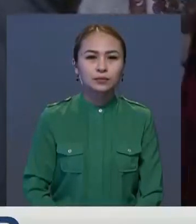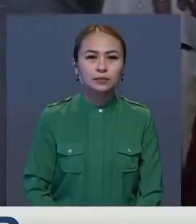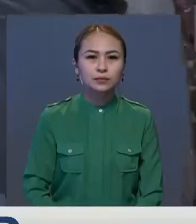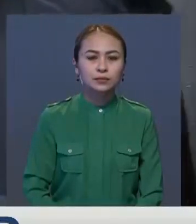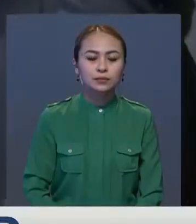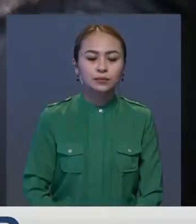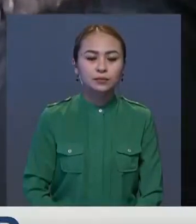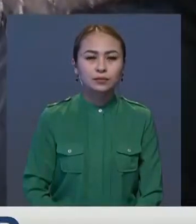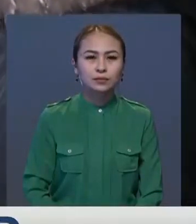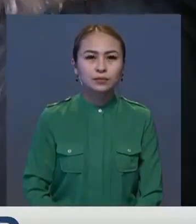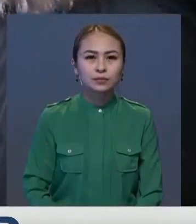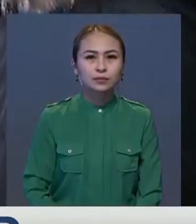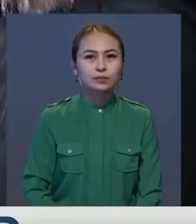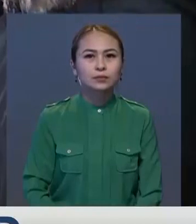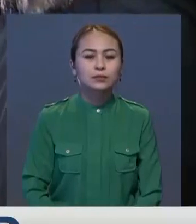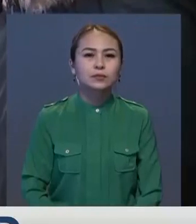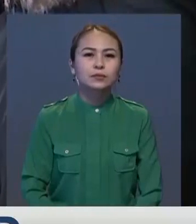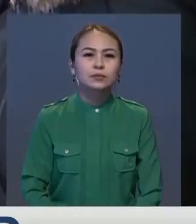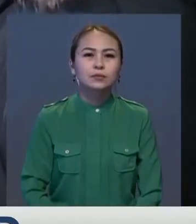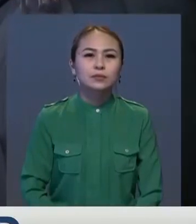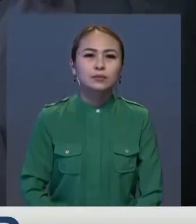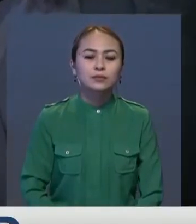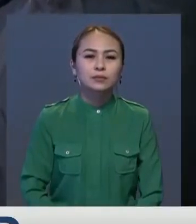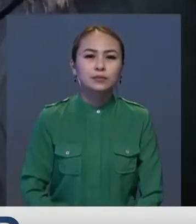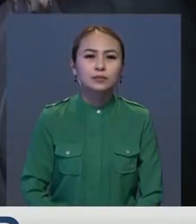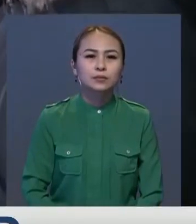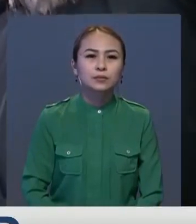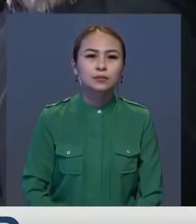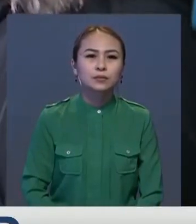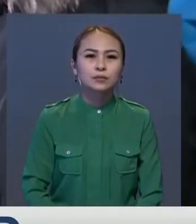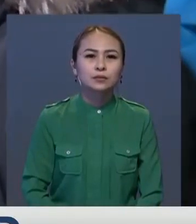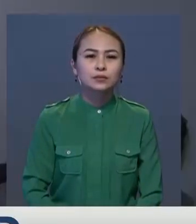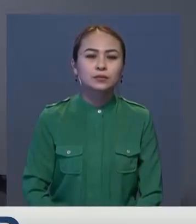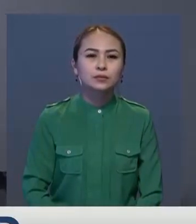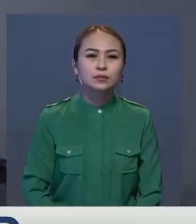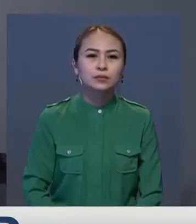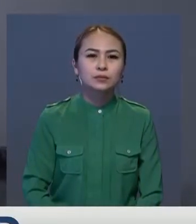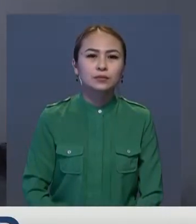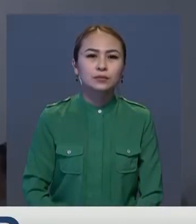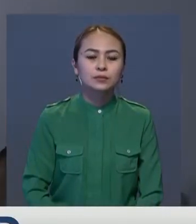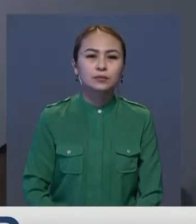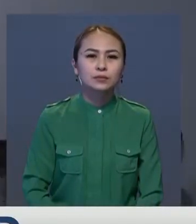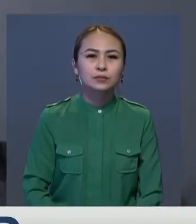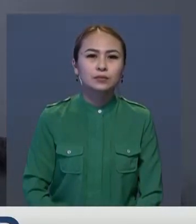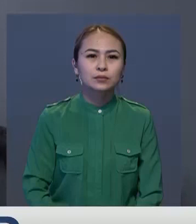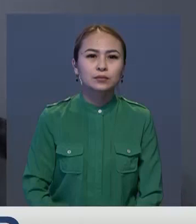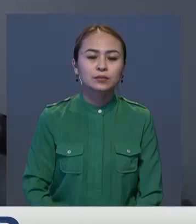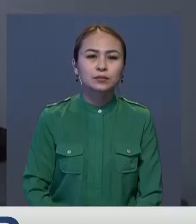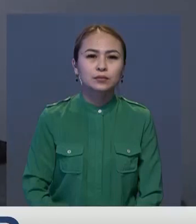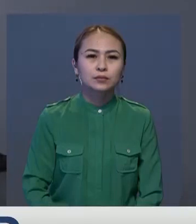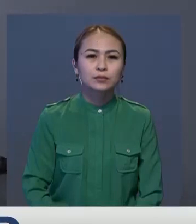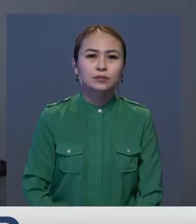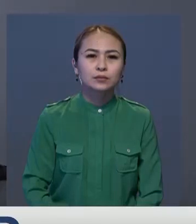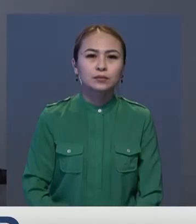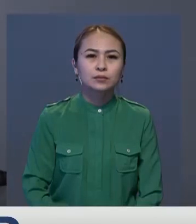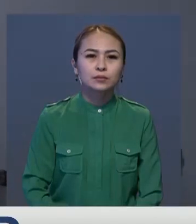Апа, үйлеріңіз жылы ма? Жылы да. Атапление келді ма? Келді. Қатты сұрымыз. Түмеден